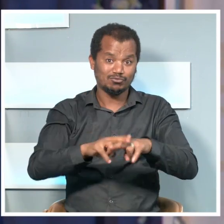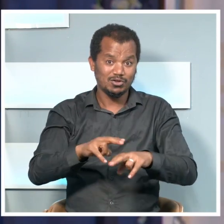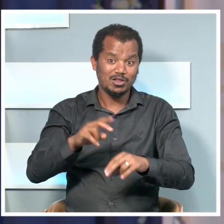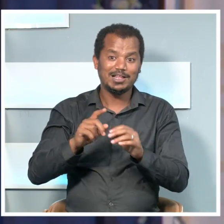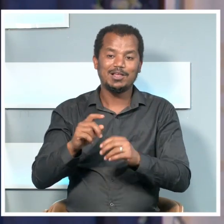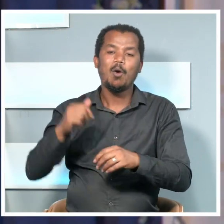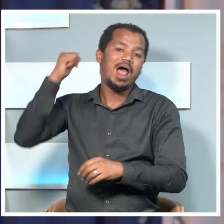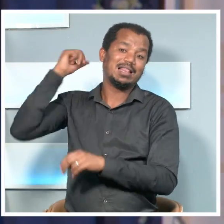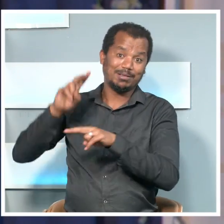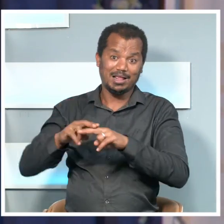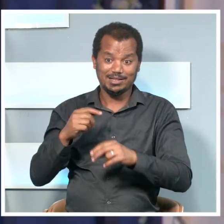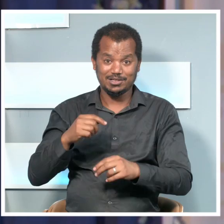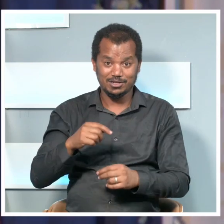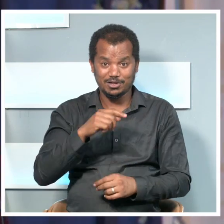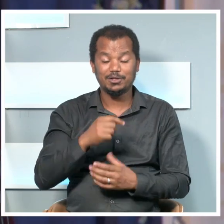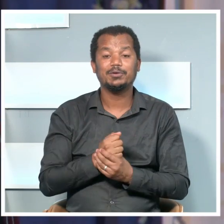خالد علينا تكمل تشونا